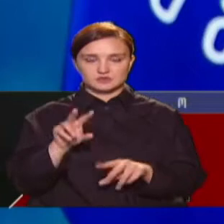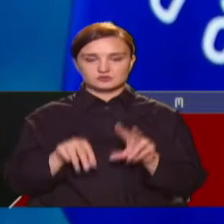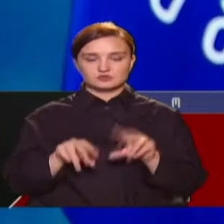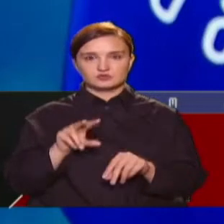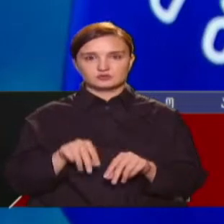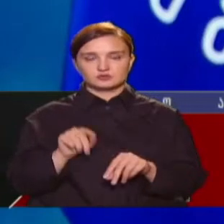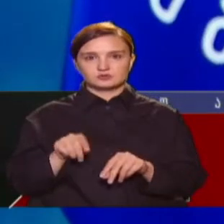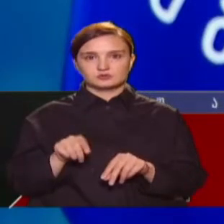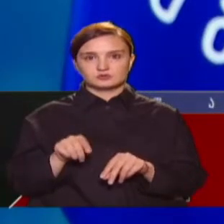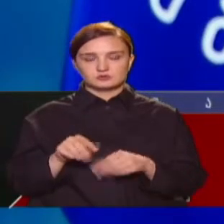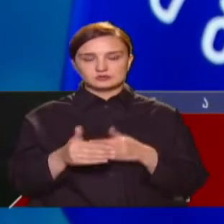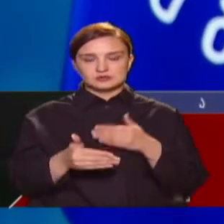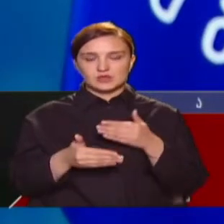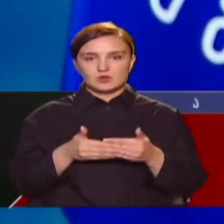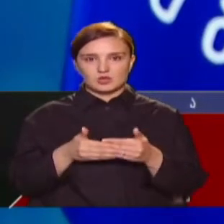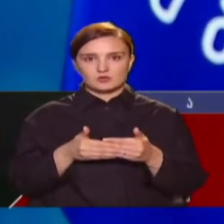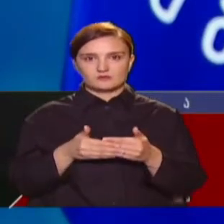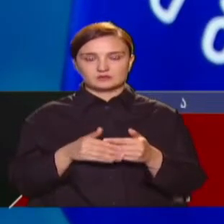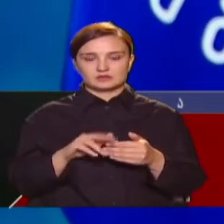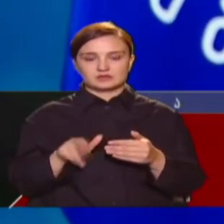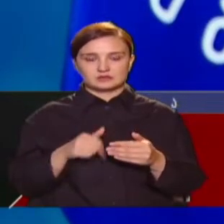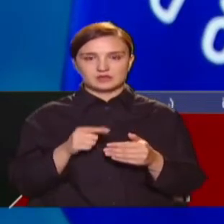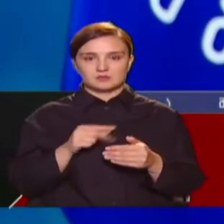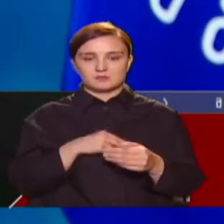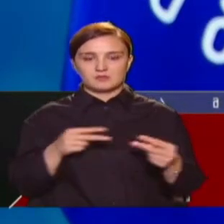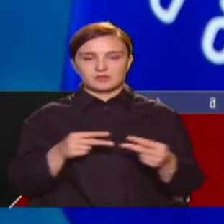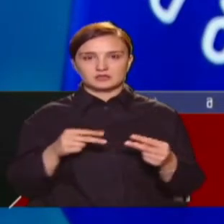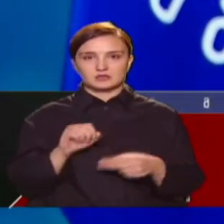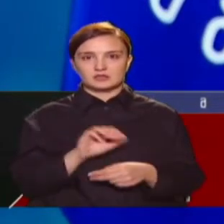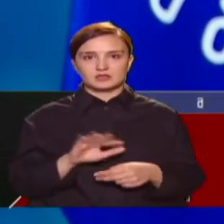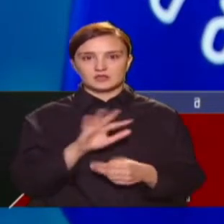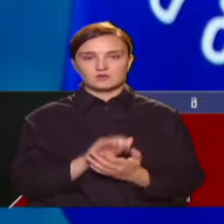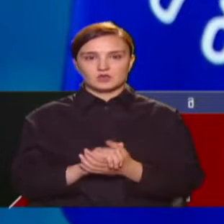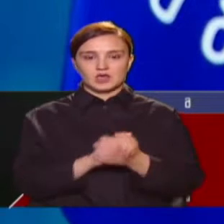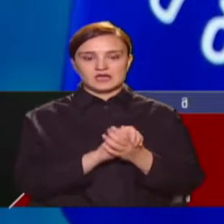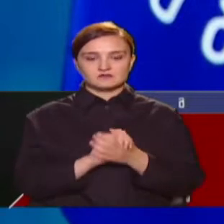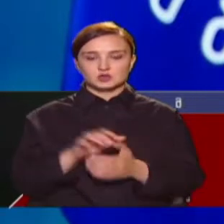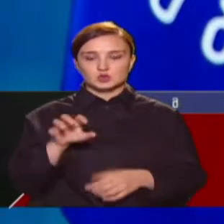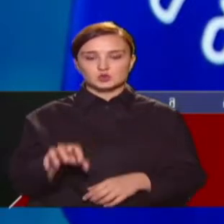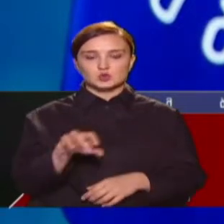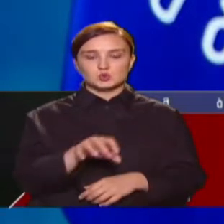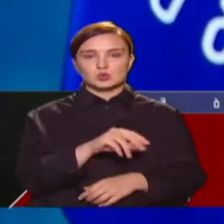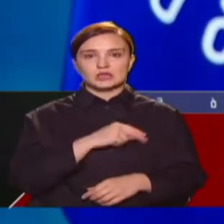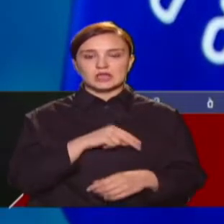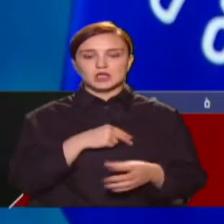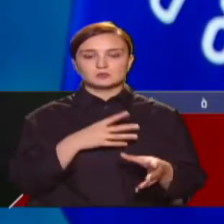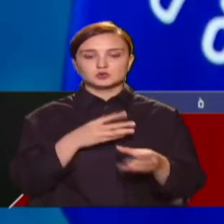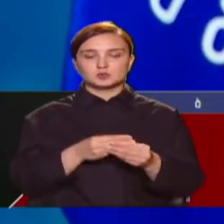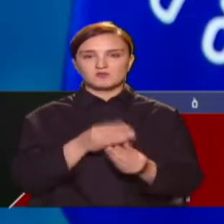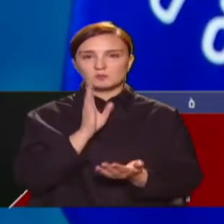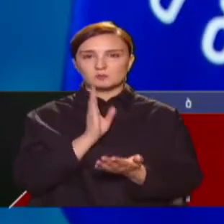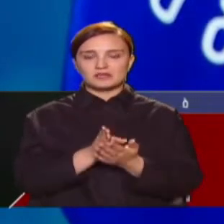პრაქტიკულად დაუახლოვდა და დაუპარტნიორდა ევროკავშირის ისეთ სტრუქტურებს, რომელთან თანამშრომლობას და